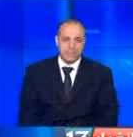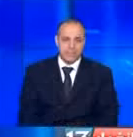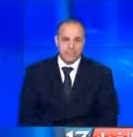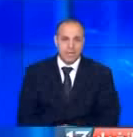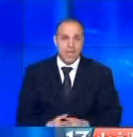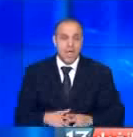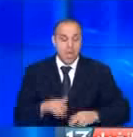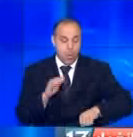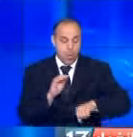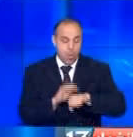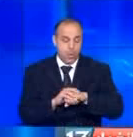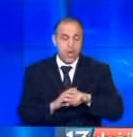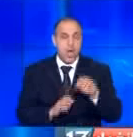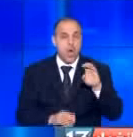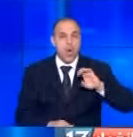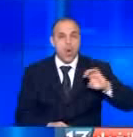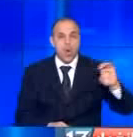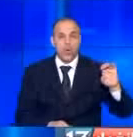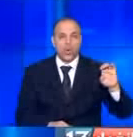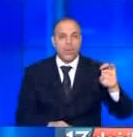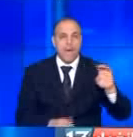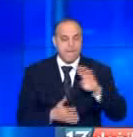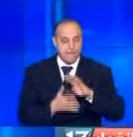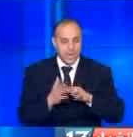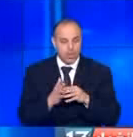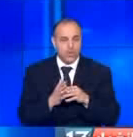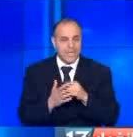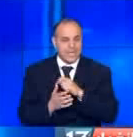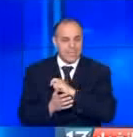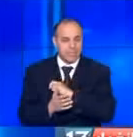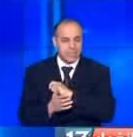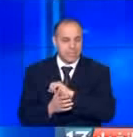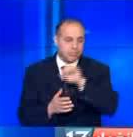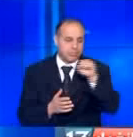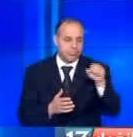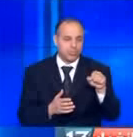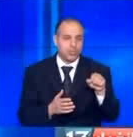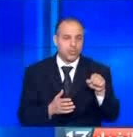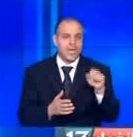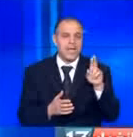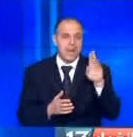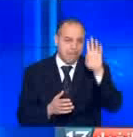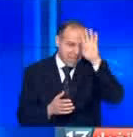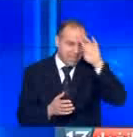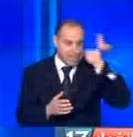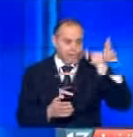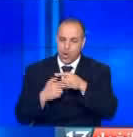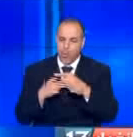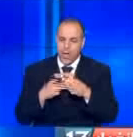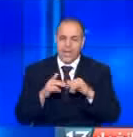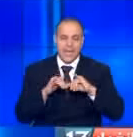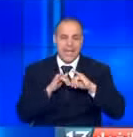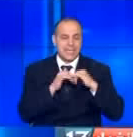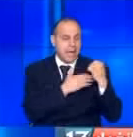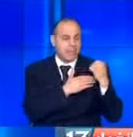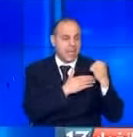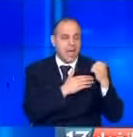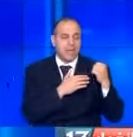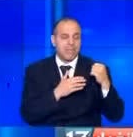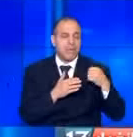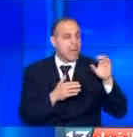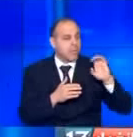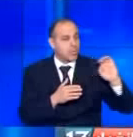البرتغالية ليلحق ببايرن ميونخ. هي بلا شك ليلة لن تمحى من تاريخ الساحرة المستديرة، تلك التي عاشها أمس